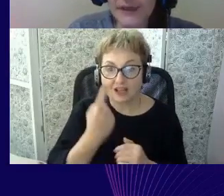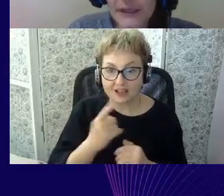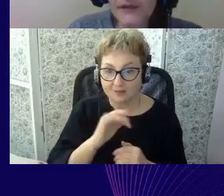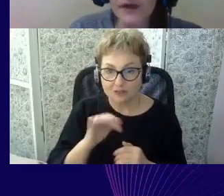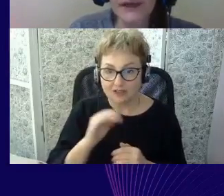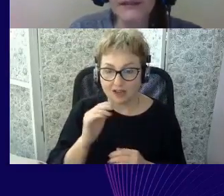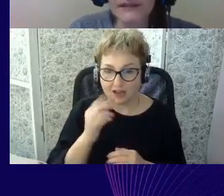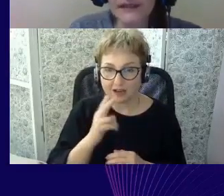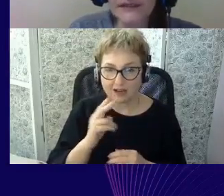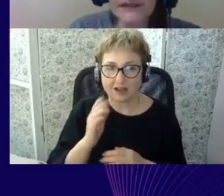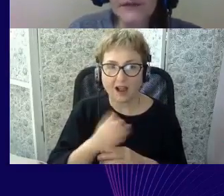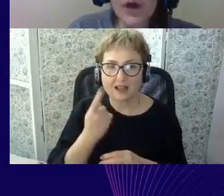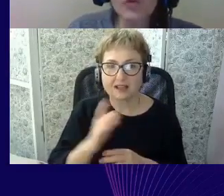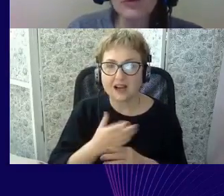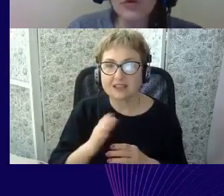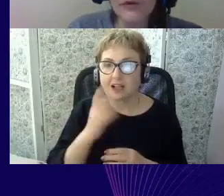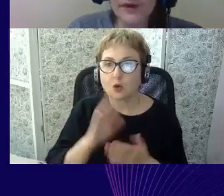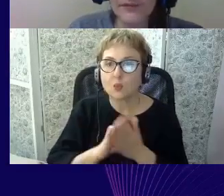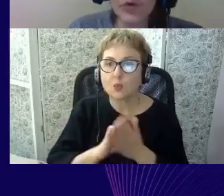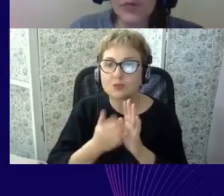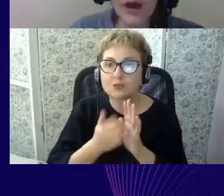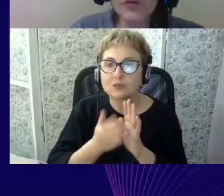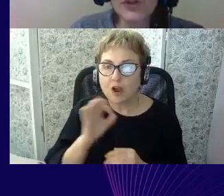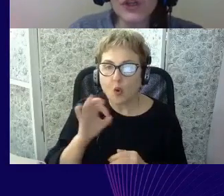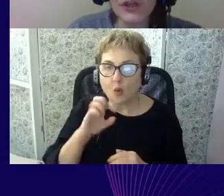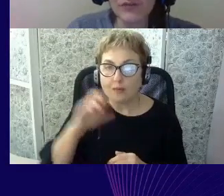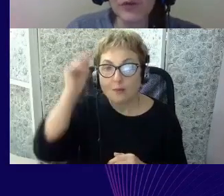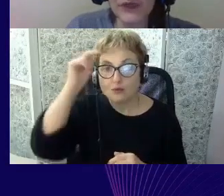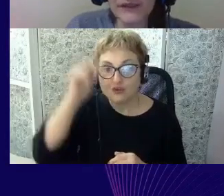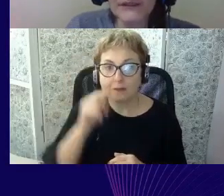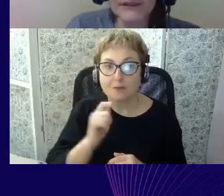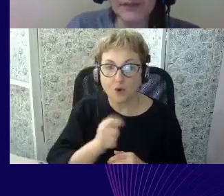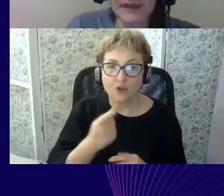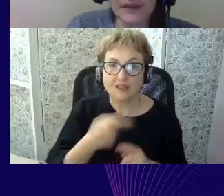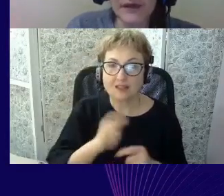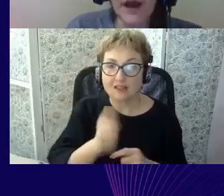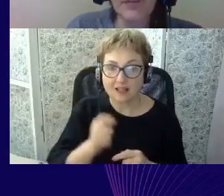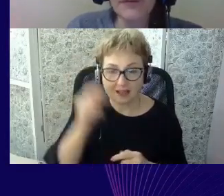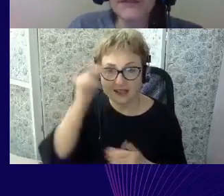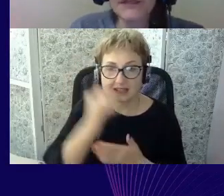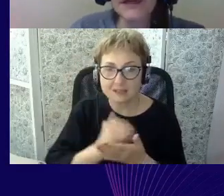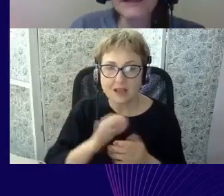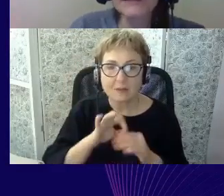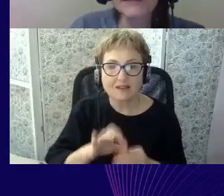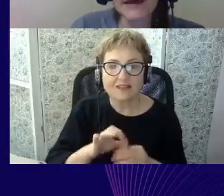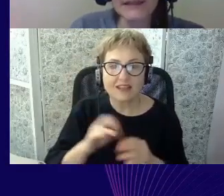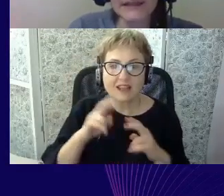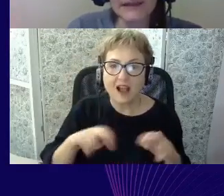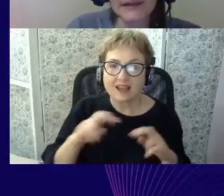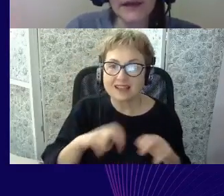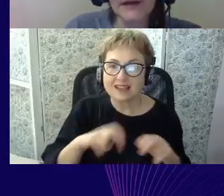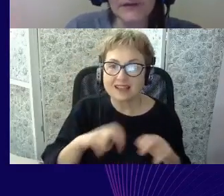из компонентов, как один из разделов, условия об обучении по данной дисциплине, о проведении